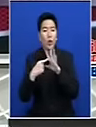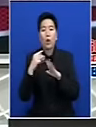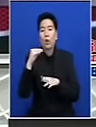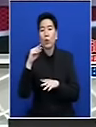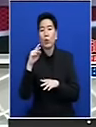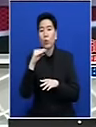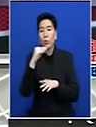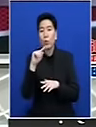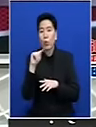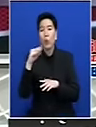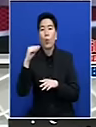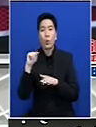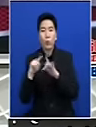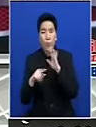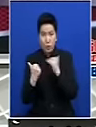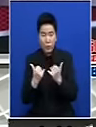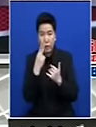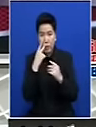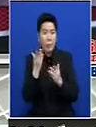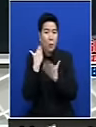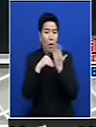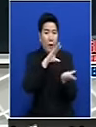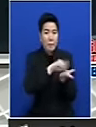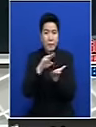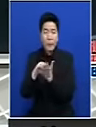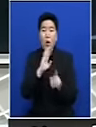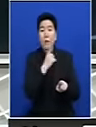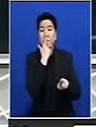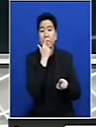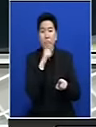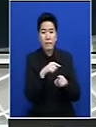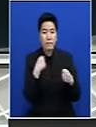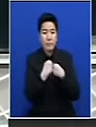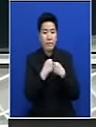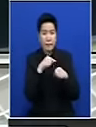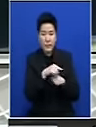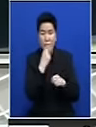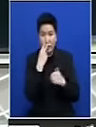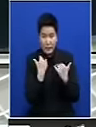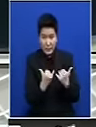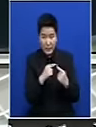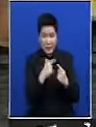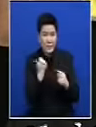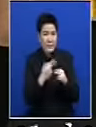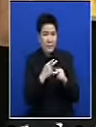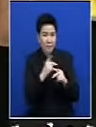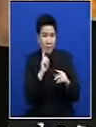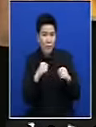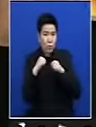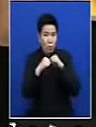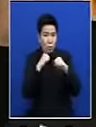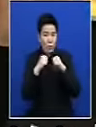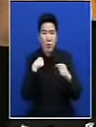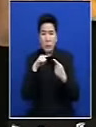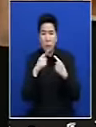ห์ในพิกัด133ปอนด์นะครับไปดูประวัติของนักมวยในฝ่ายแดงกันก่อนครับยอดวันดีนิติสมุยถือว่าเป็นหนึ่งมวยนะครับ